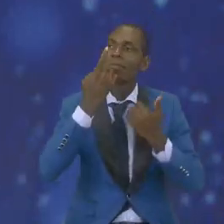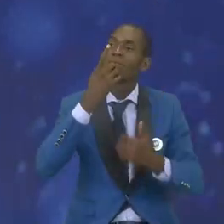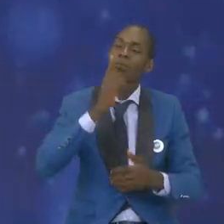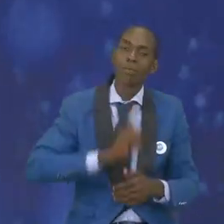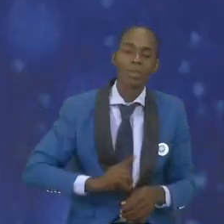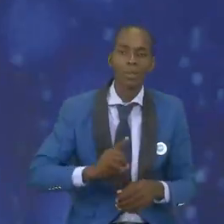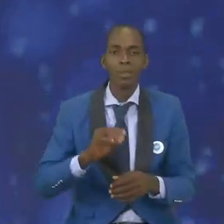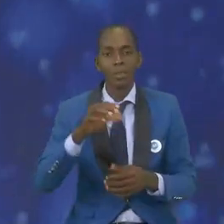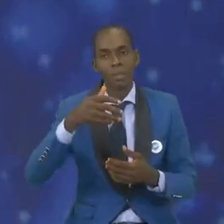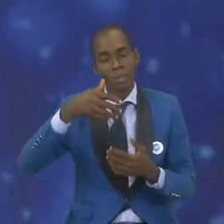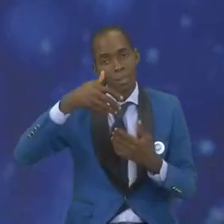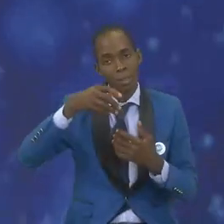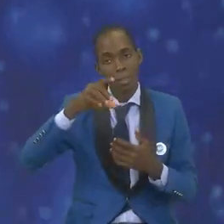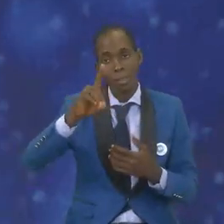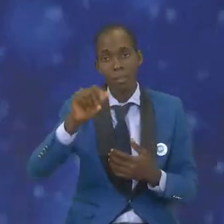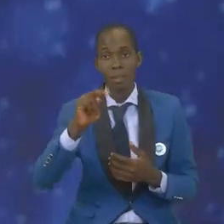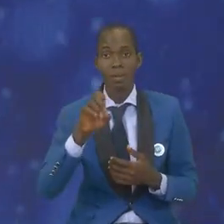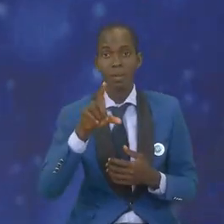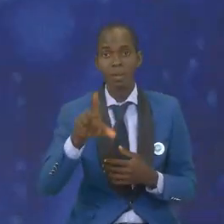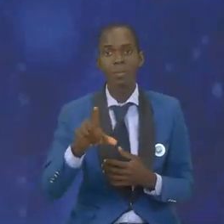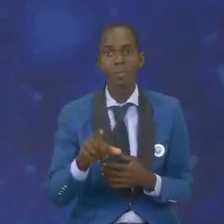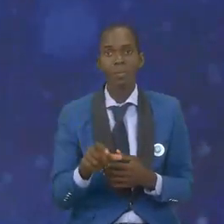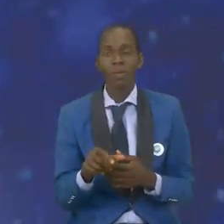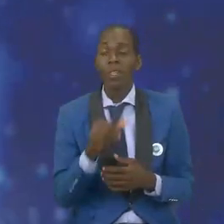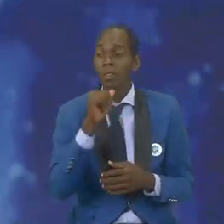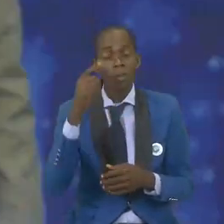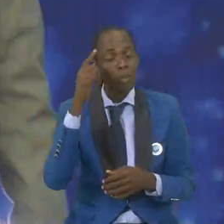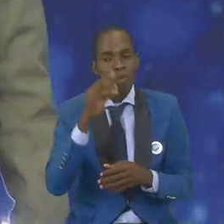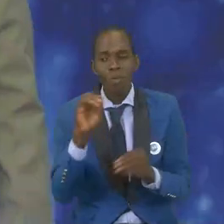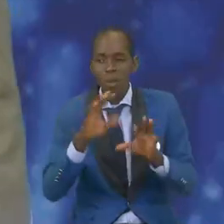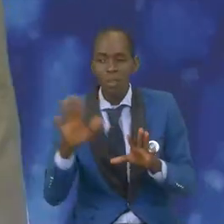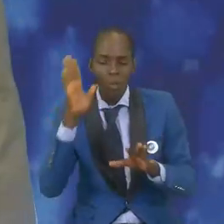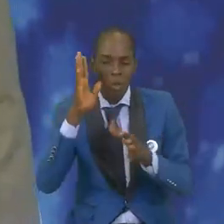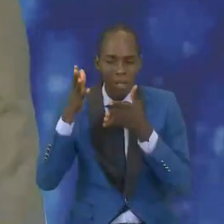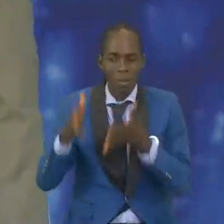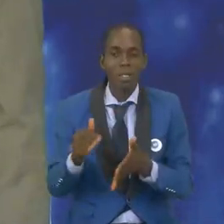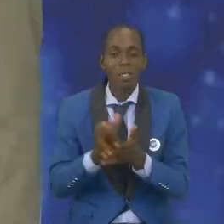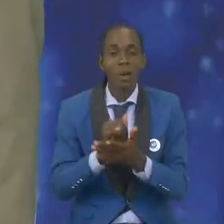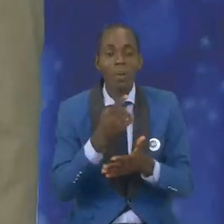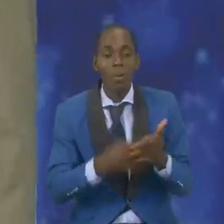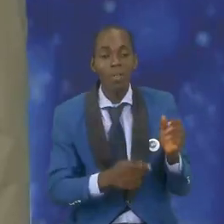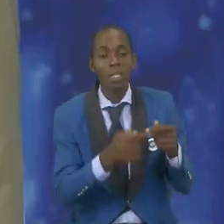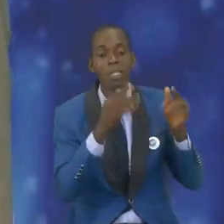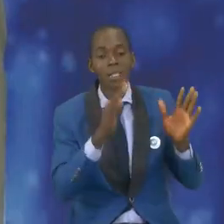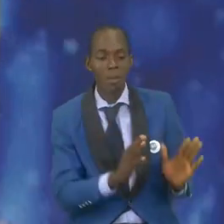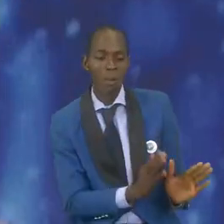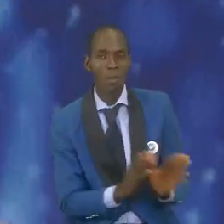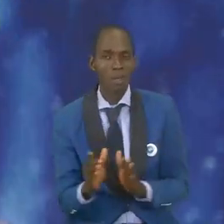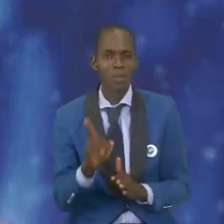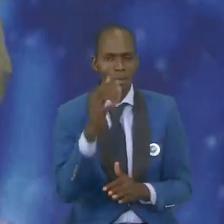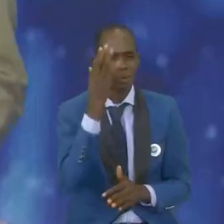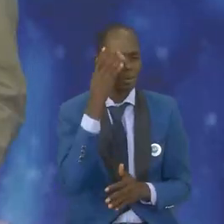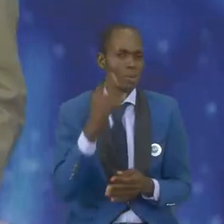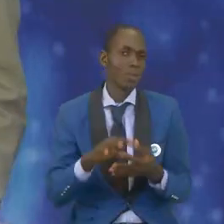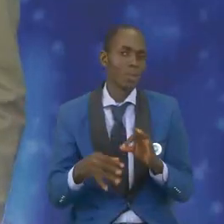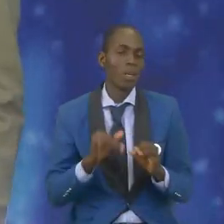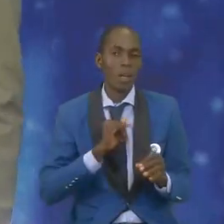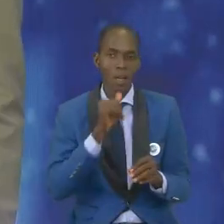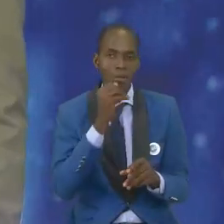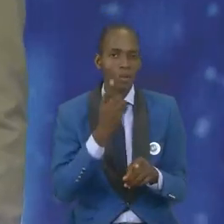faire une bouchée rapidement. Chair, os et tout. Rien ne restera. C'est ce qu'ils